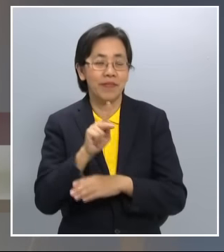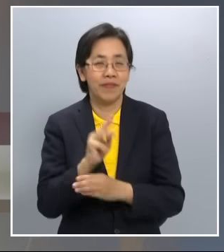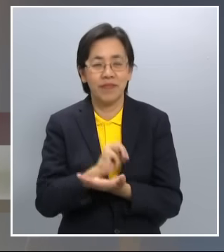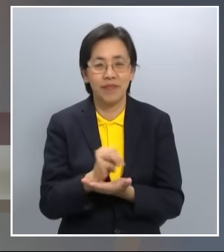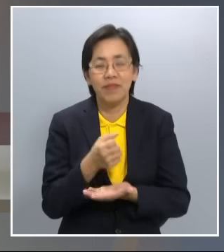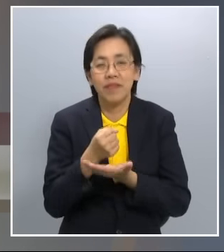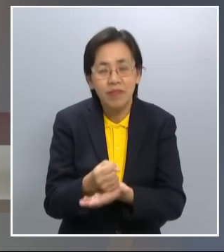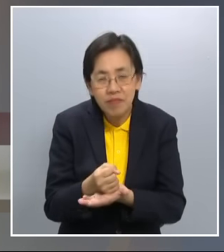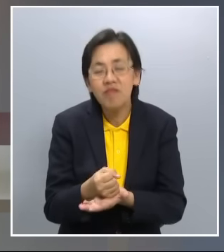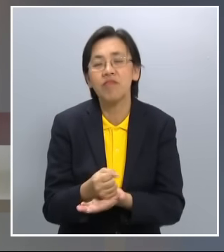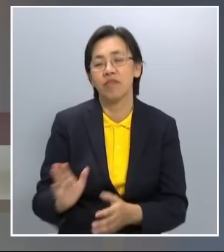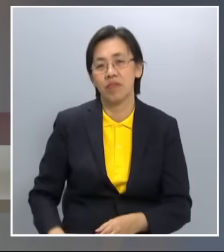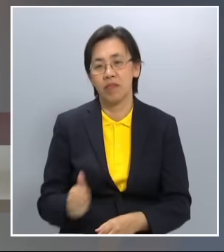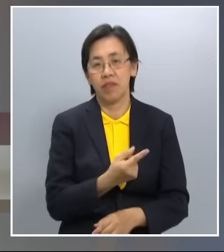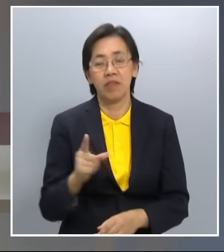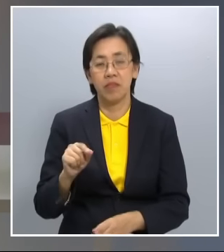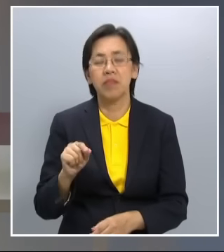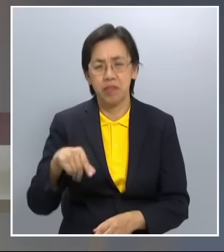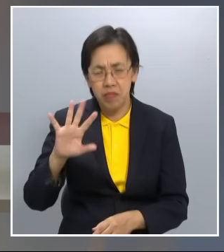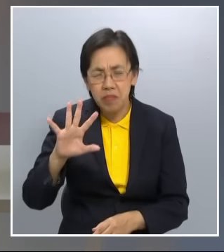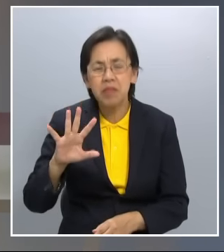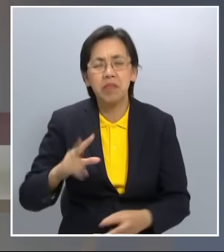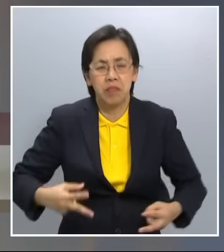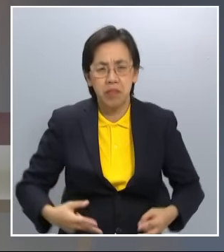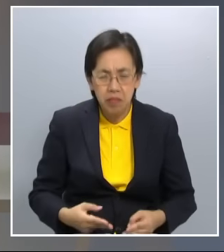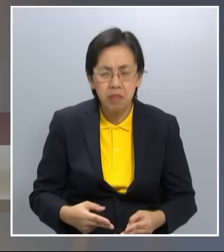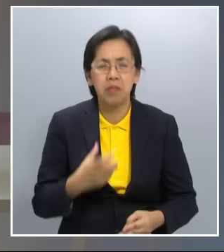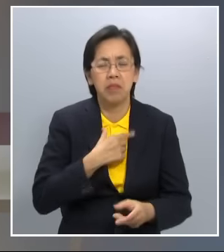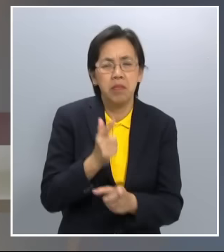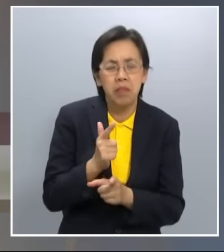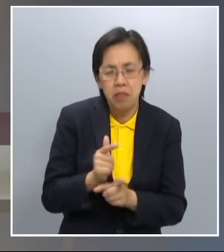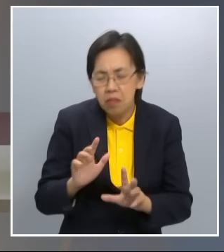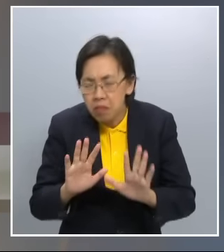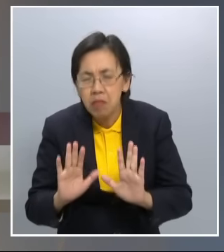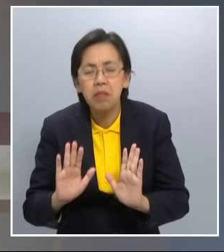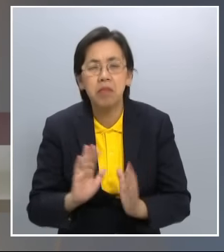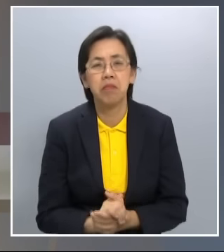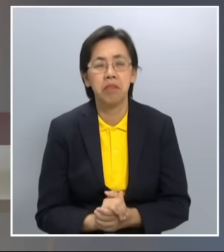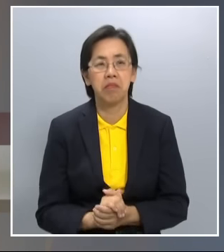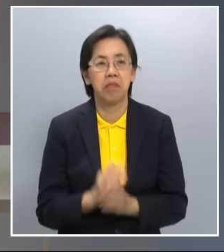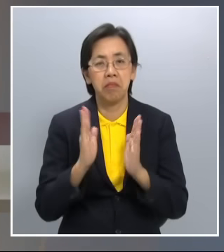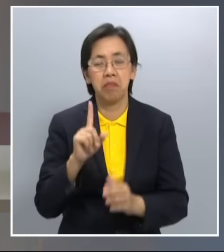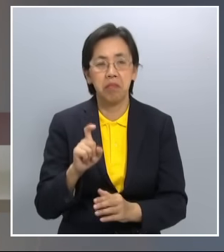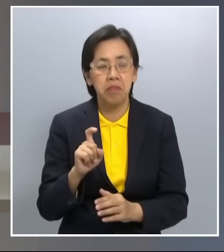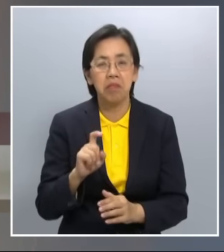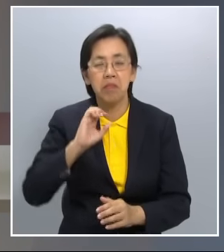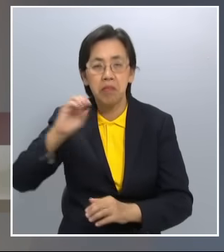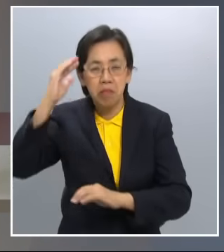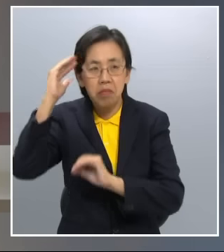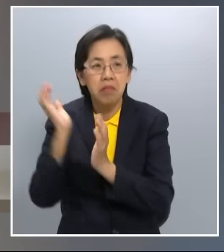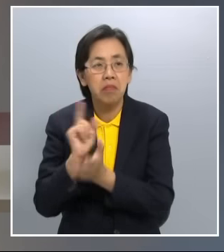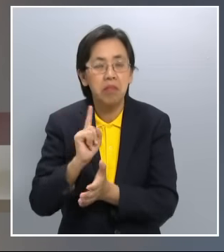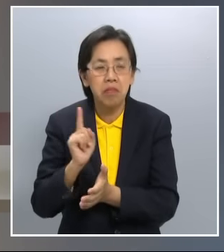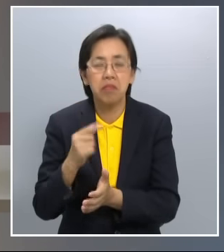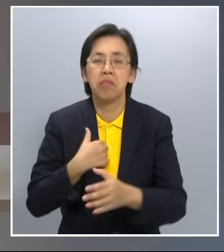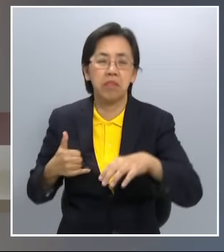แล้วก็นำสุนัข20กว่าตัวไปทำหมันเพราะอยากให้เลี้ยงเท่าที่เลี้ยงไหวแต่กลับถูกผู้ตายเนี่ยไปแจ้งความข้อหาบุกรุ